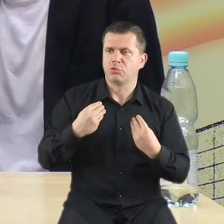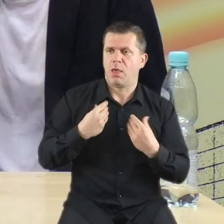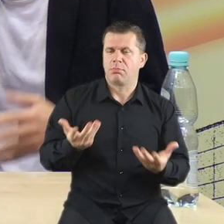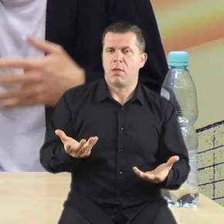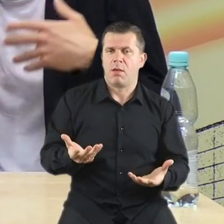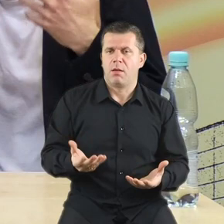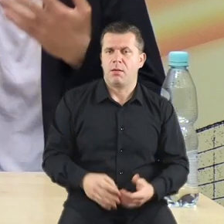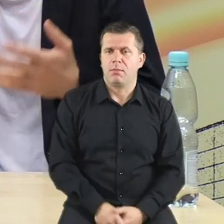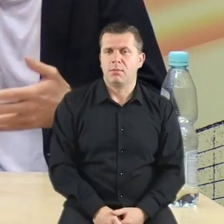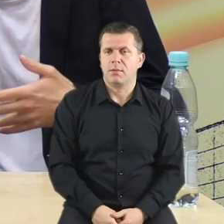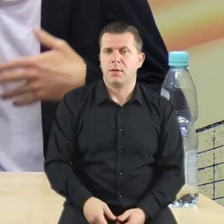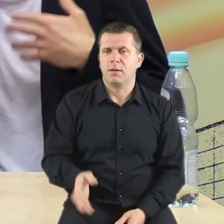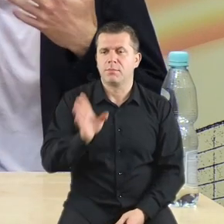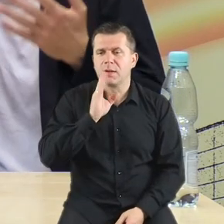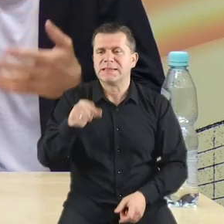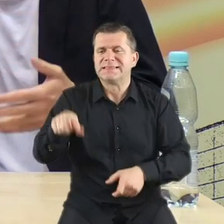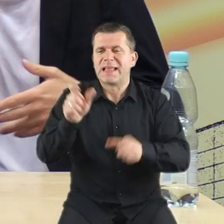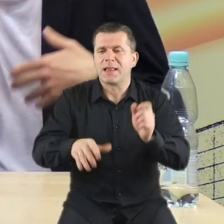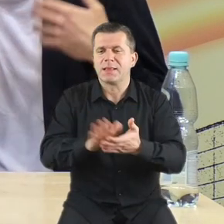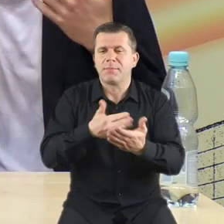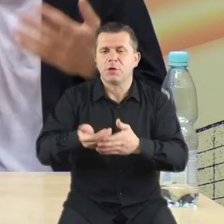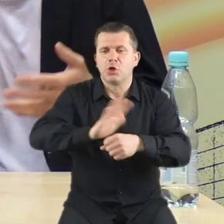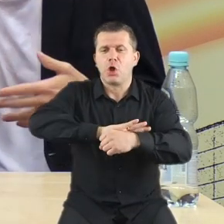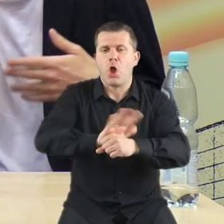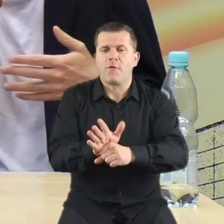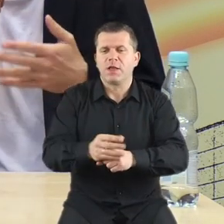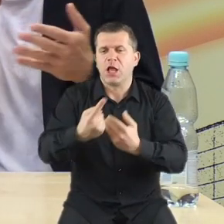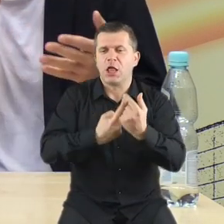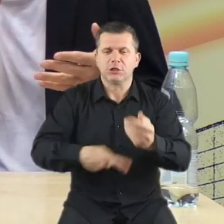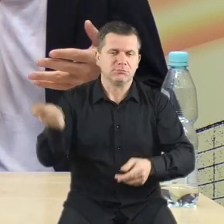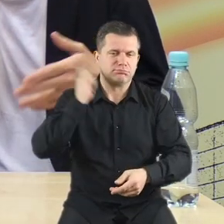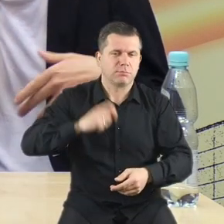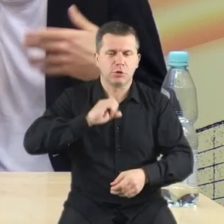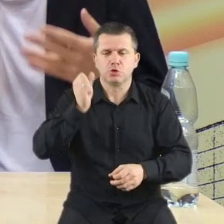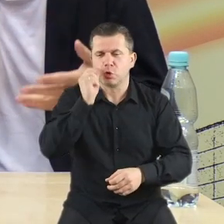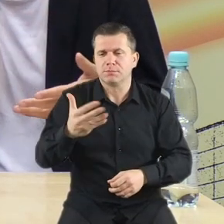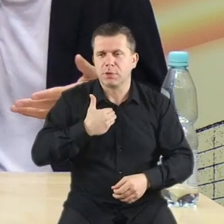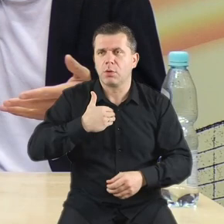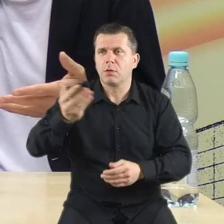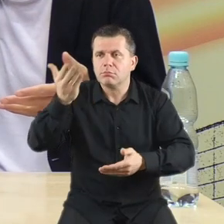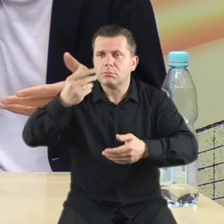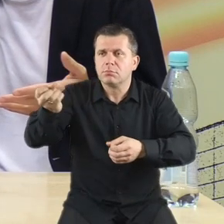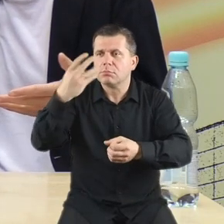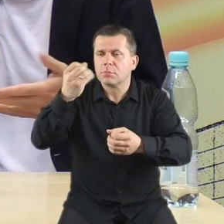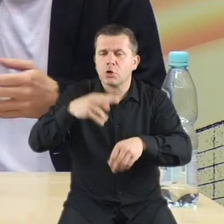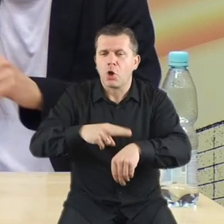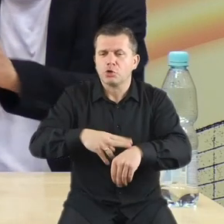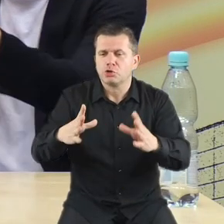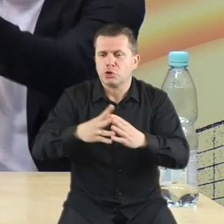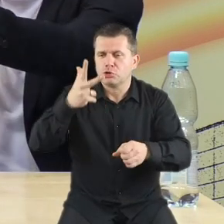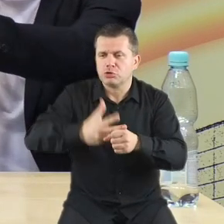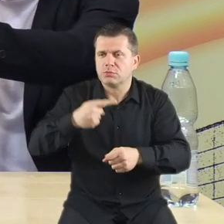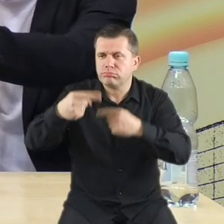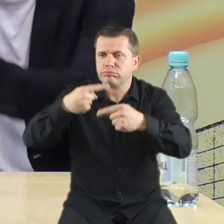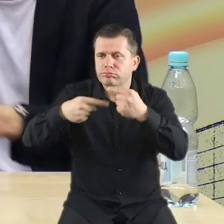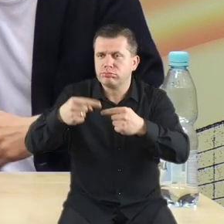Tak jak gdzieś te statystyki covidowe, prawda? Ten licznik śmierci, który codziennie poznawaliśmy przez ostatni rok o 10:30, prawda? Ja też